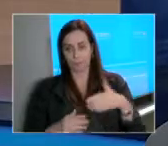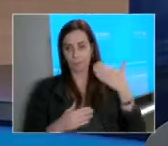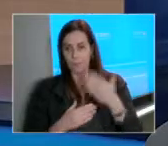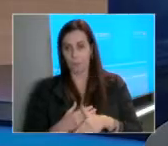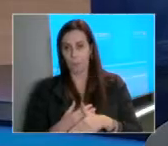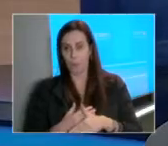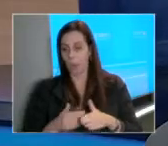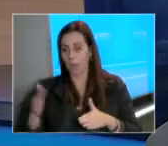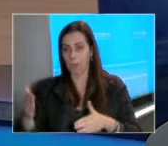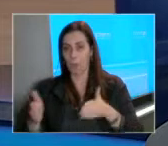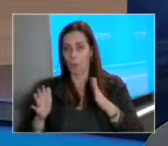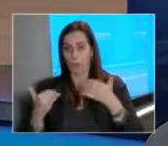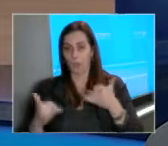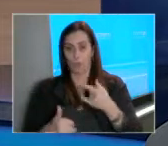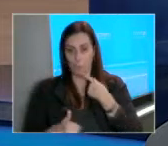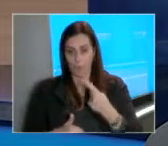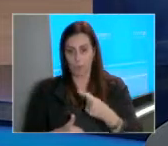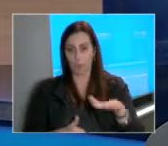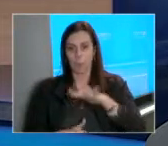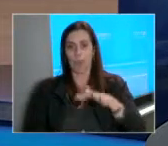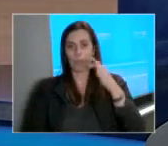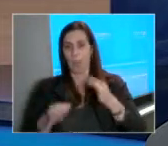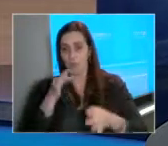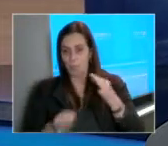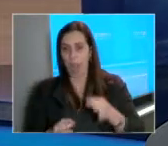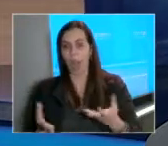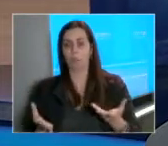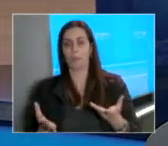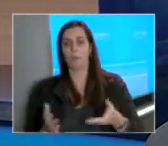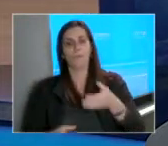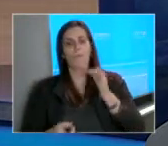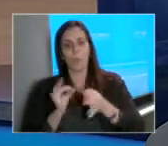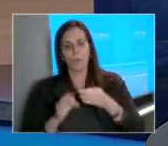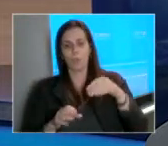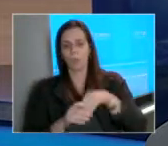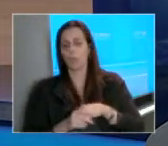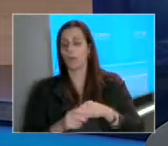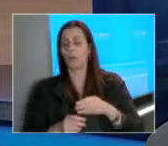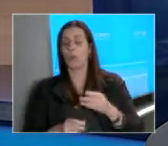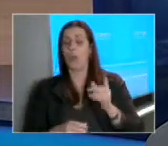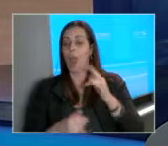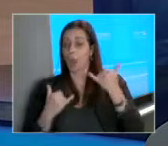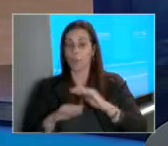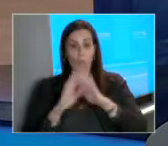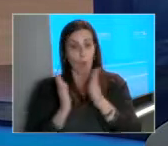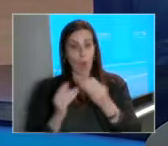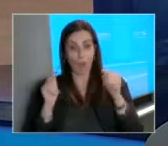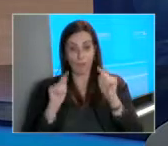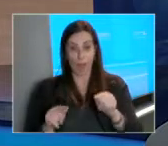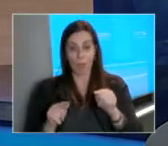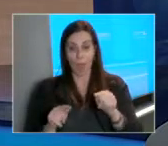דבר הימין מאוד עכשיו מדבר על מערכת המשפט והפרקליטות שבתוך הפרקליטות וכולי. עכשיו, כל הדברים